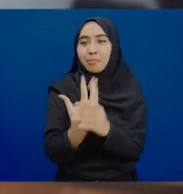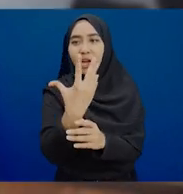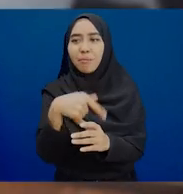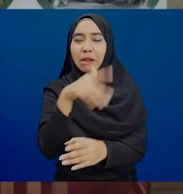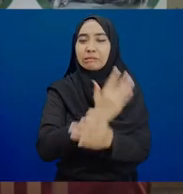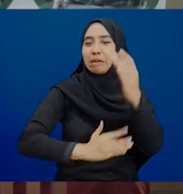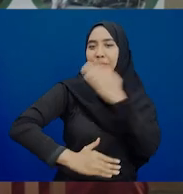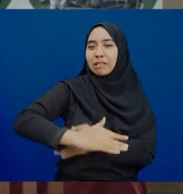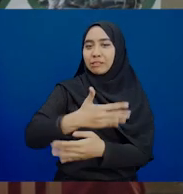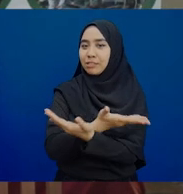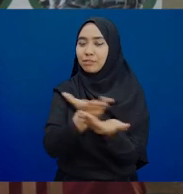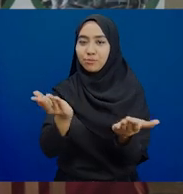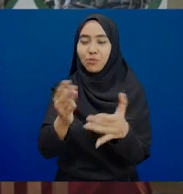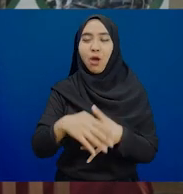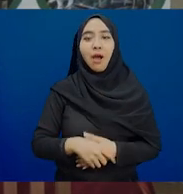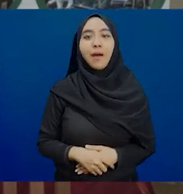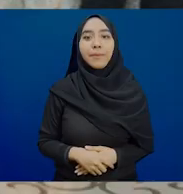pemberdayaan.